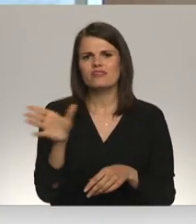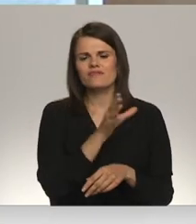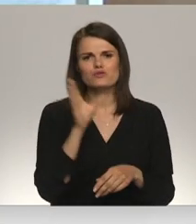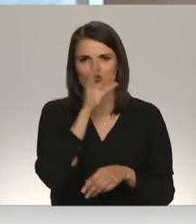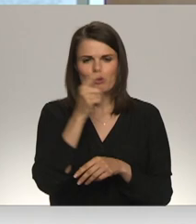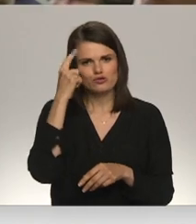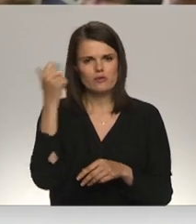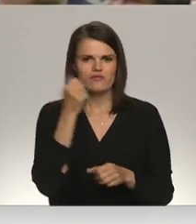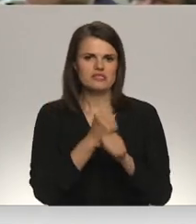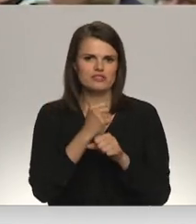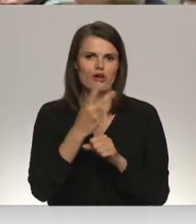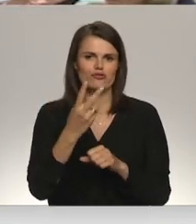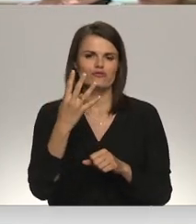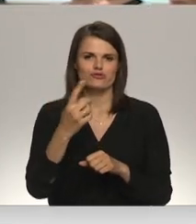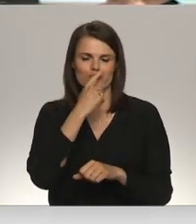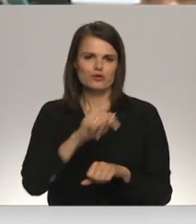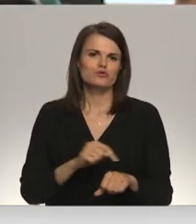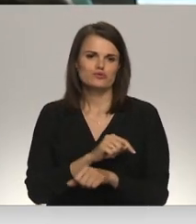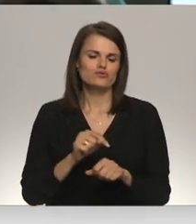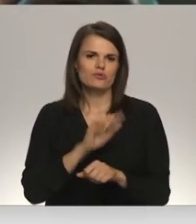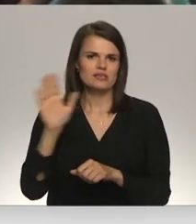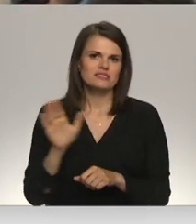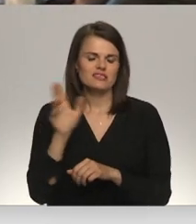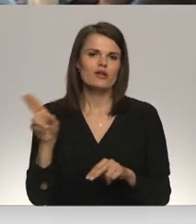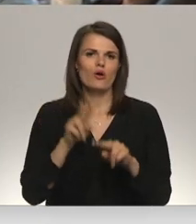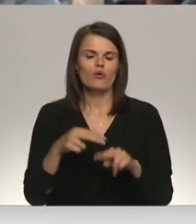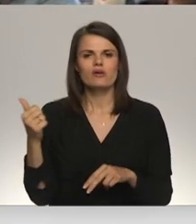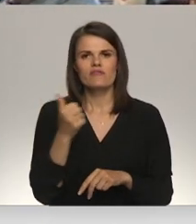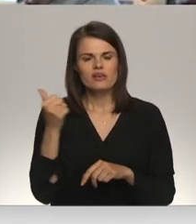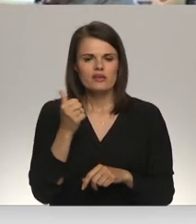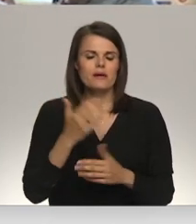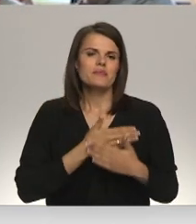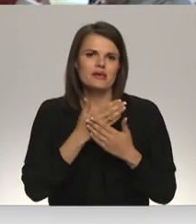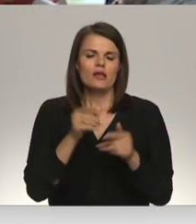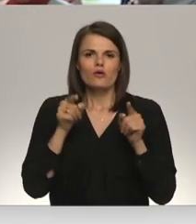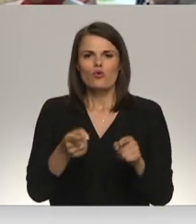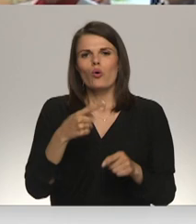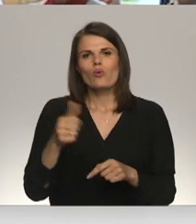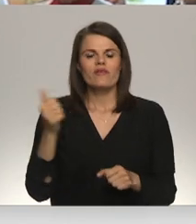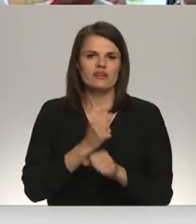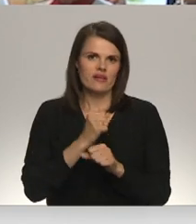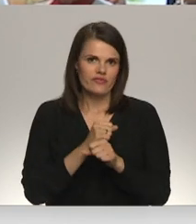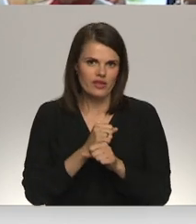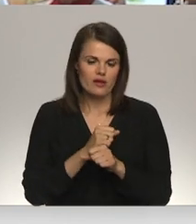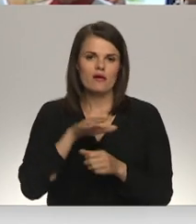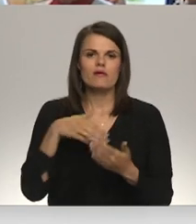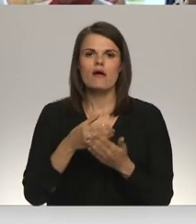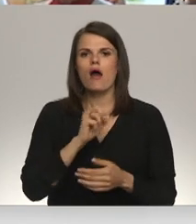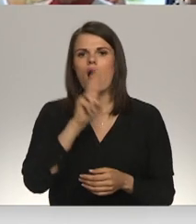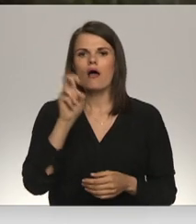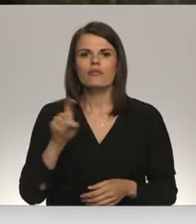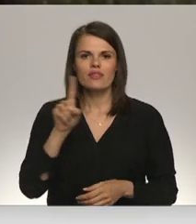domāju, ka viņa strādāja 24 stundas dienā un viņa mīlēja to, ko viņa dara. Ja Annas